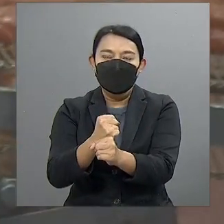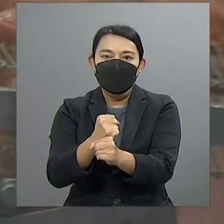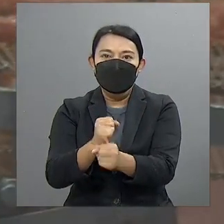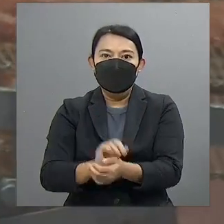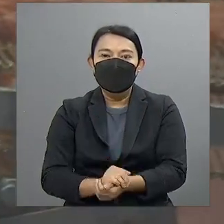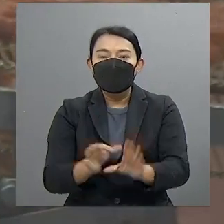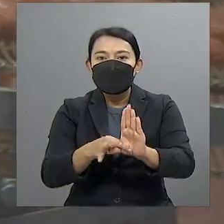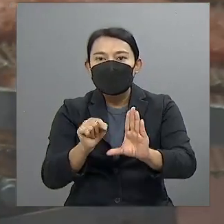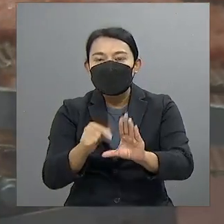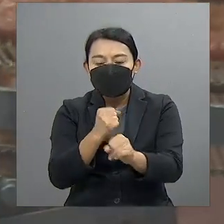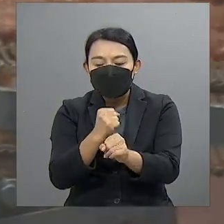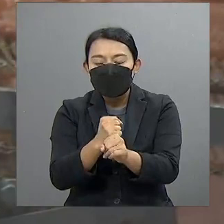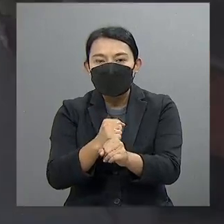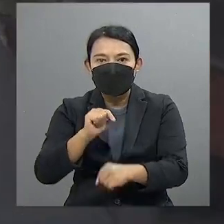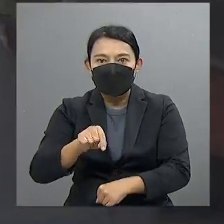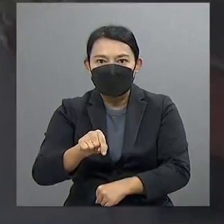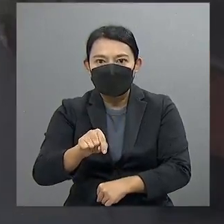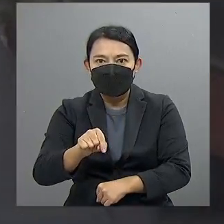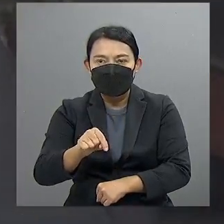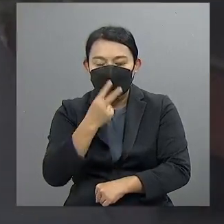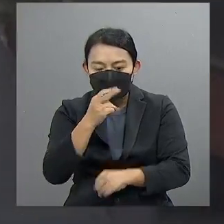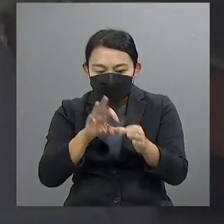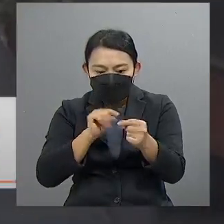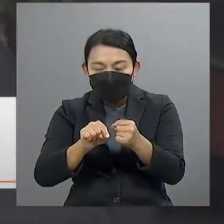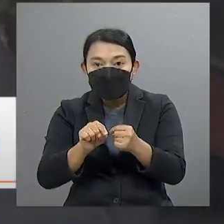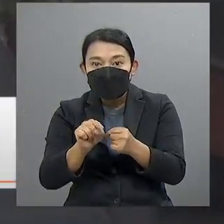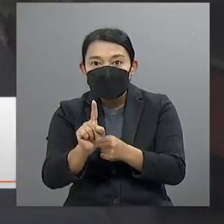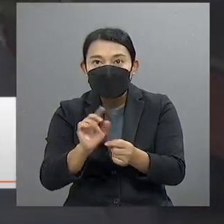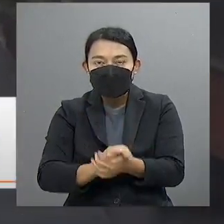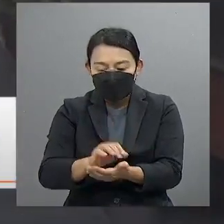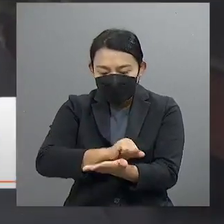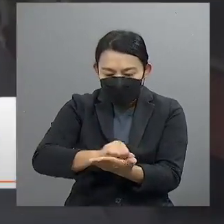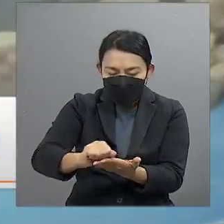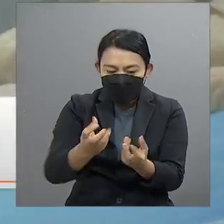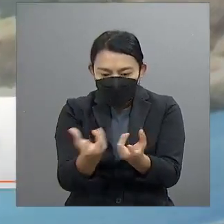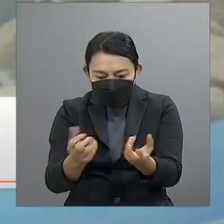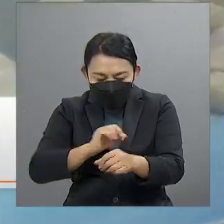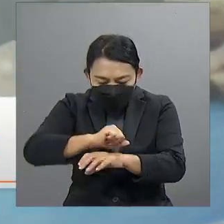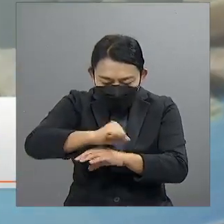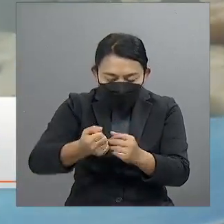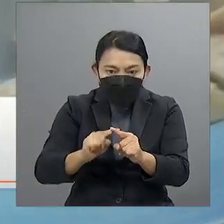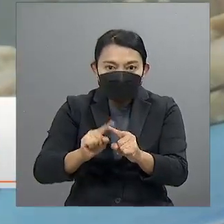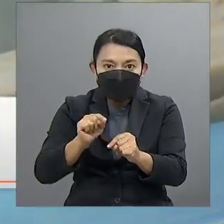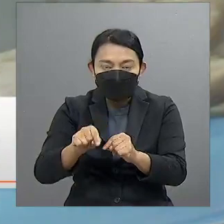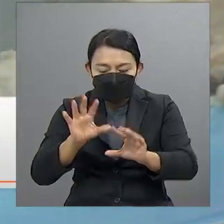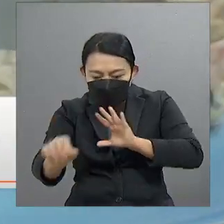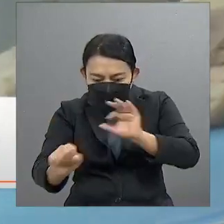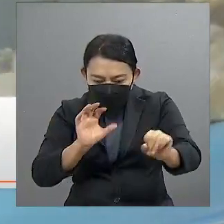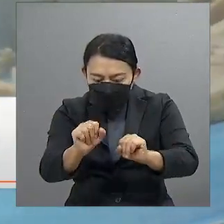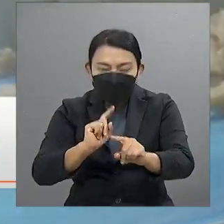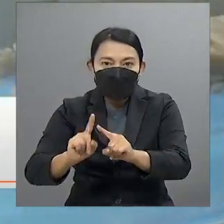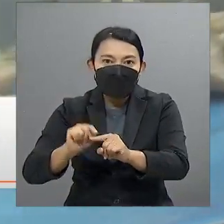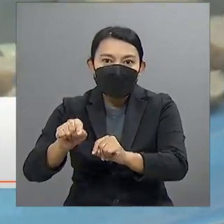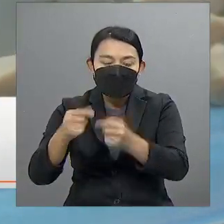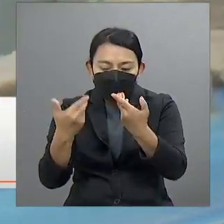เป็นดีเทอร์เจนต์นะครับที่มีความเป็นกลางในการทำลายทำสะอาดพื้นผิวที่เราพบว่ามีโอกาสสัมผัสนะครับแล้วก็มีการใช้น้ำยาฆ่